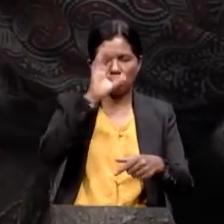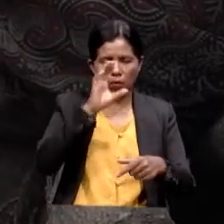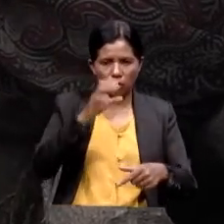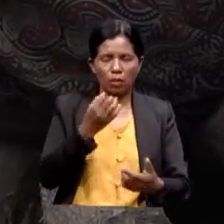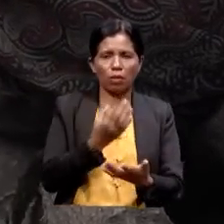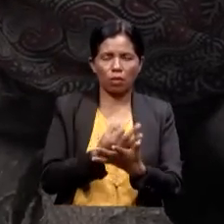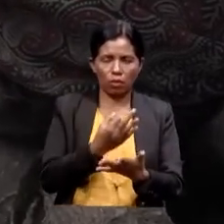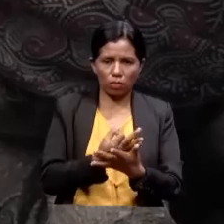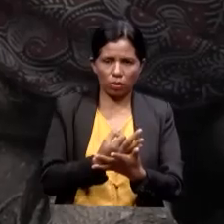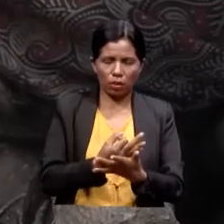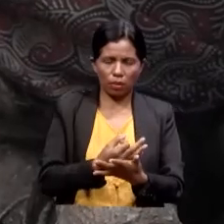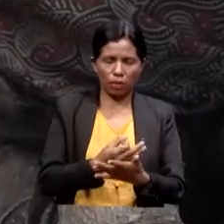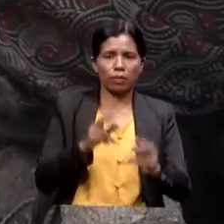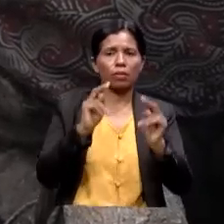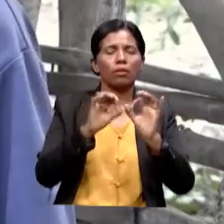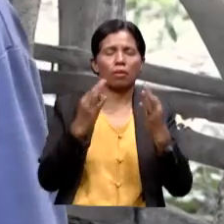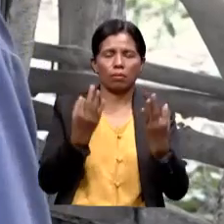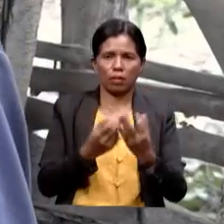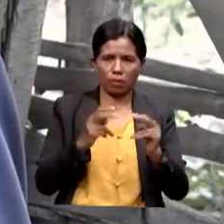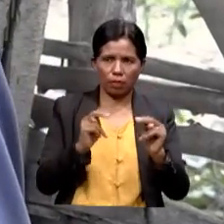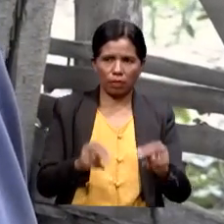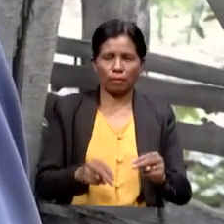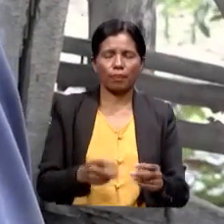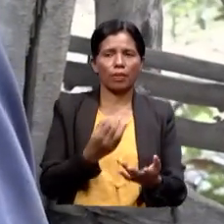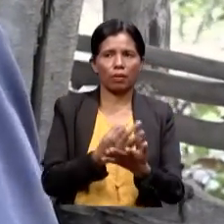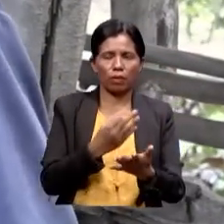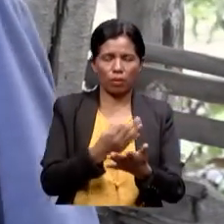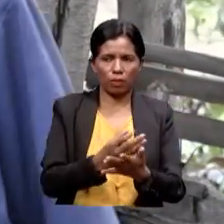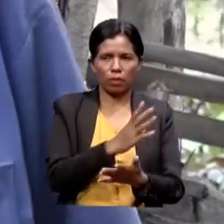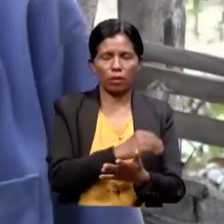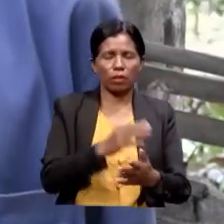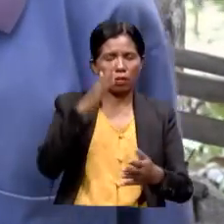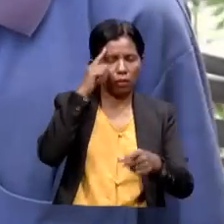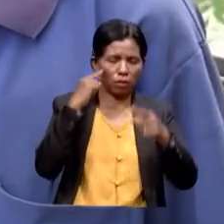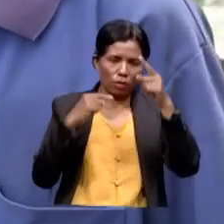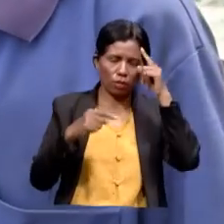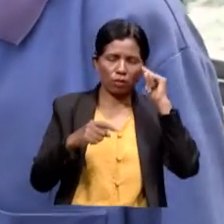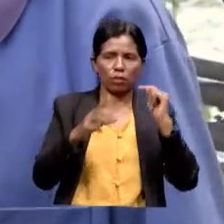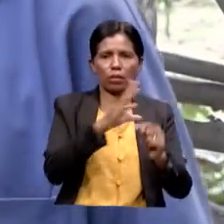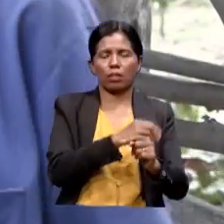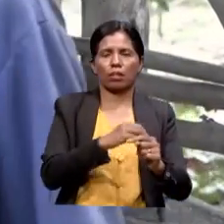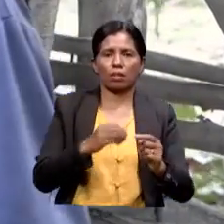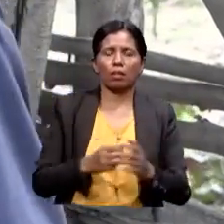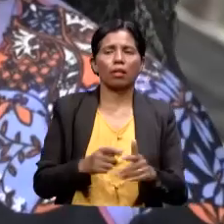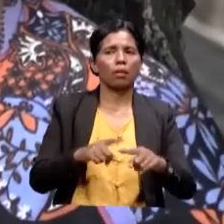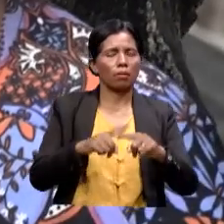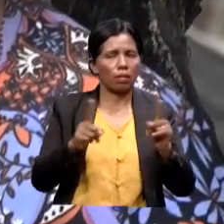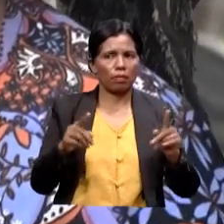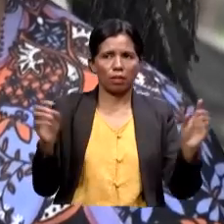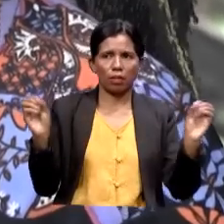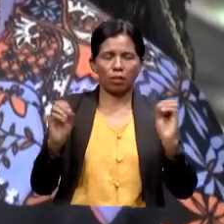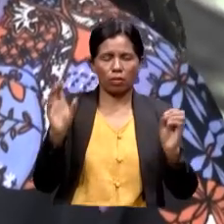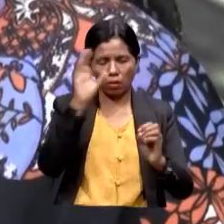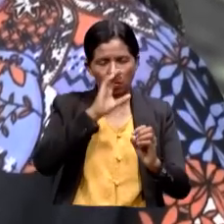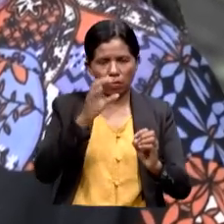rahom ba familia ne presiza. Kosan nak sulin habokon sira ne Hasan no sira ne Hena. Mai be la rendi o di